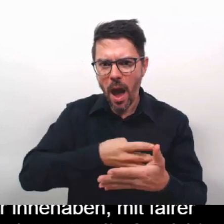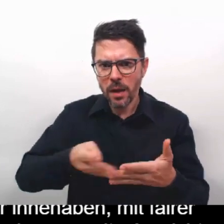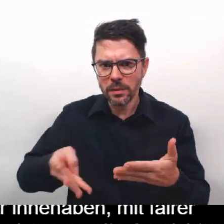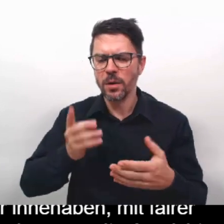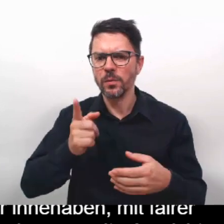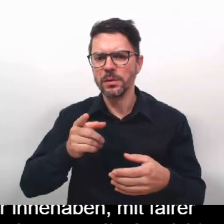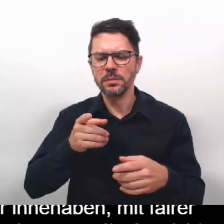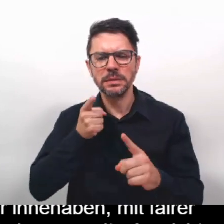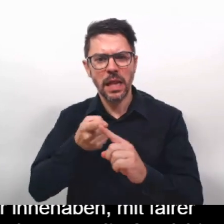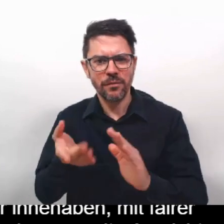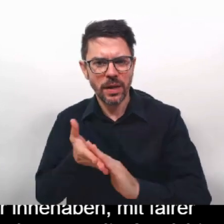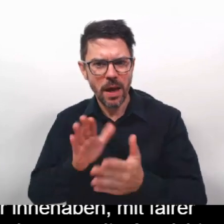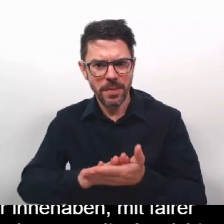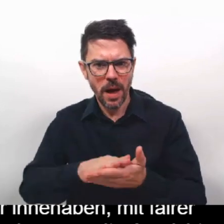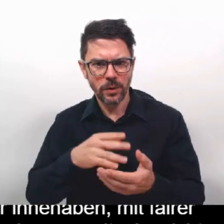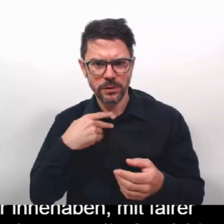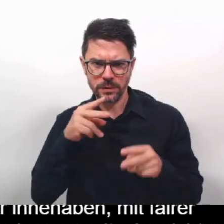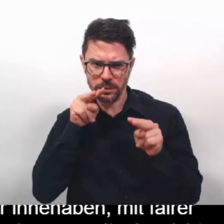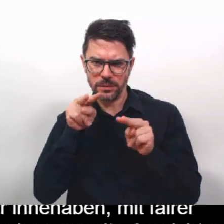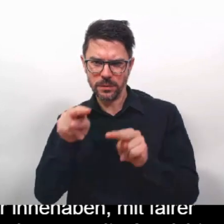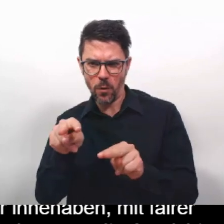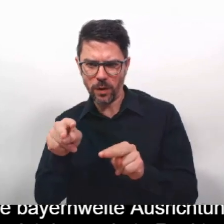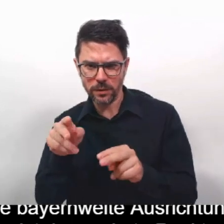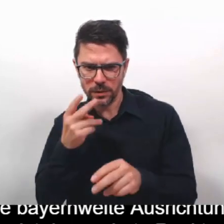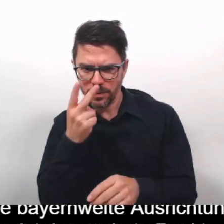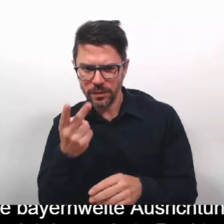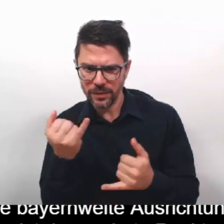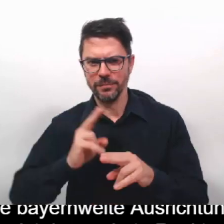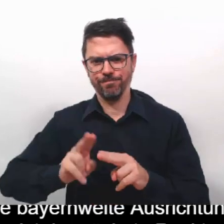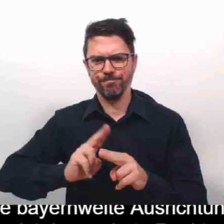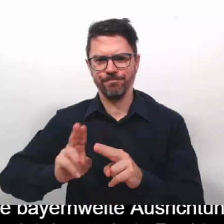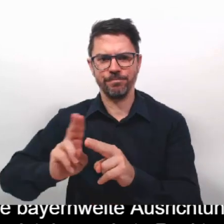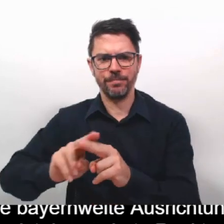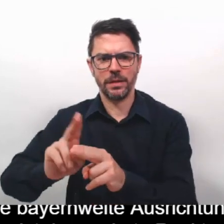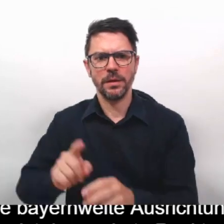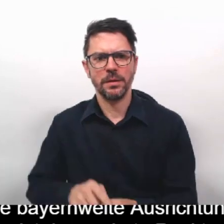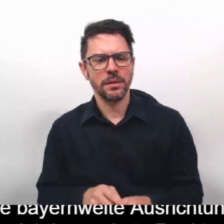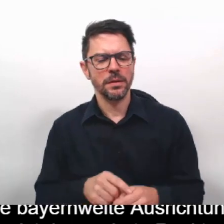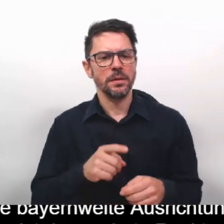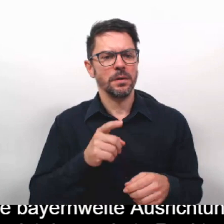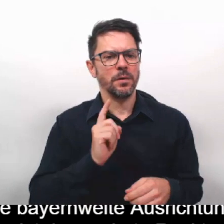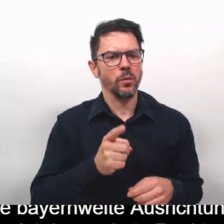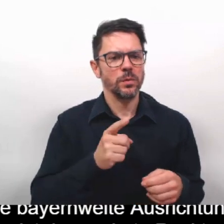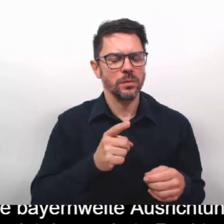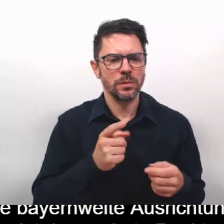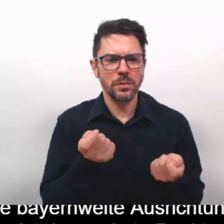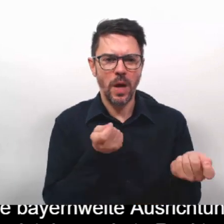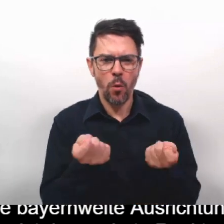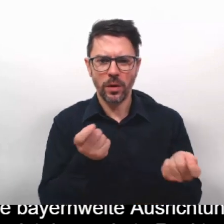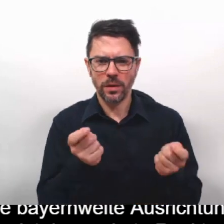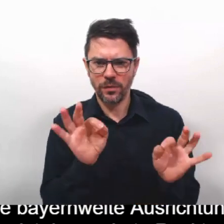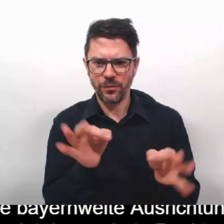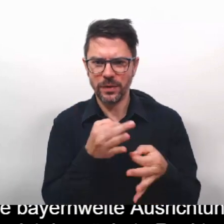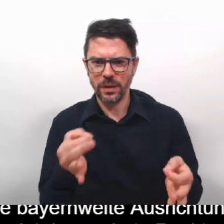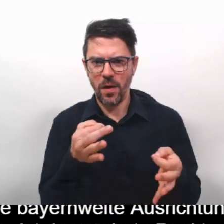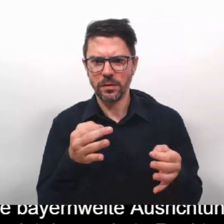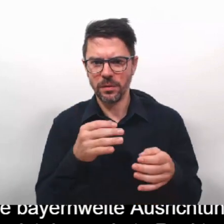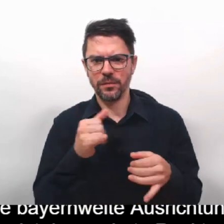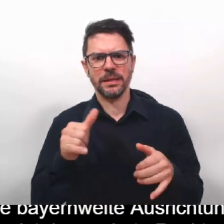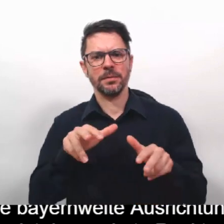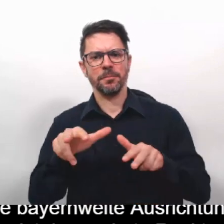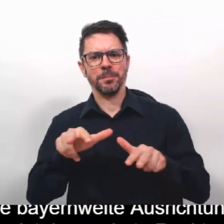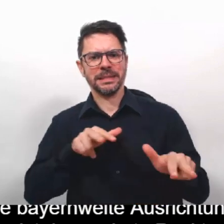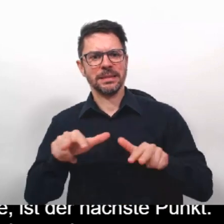Aber wir wollen mehr passgenaue Organisations- und Leitungsstrukturen vor Ort entwickeln lassen. Die Freigabe der